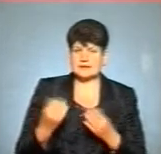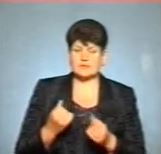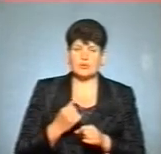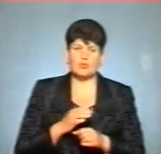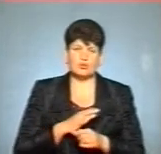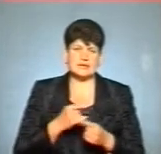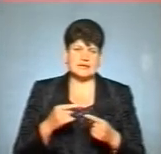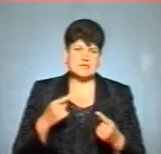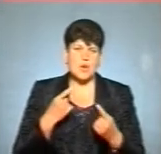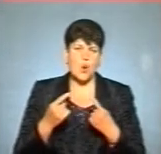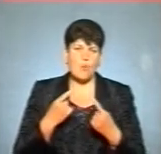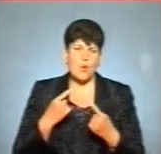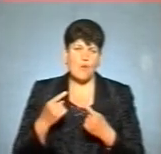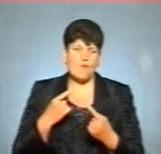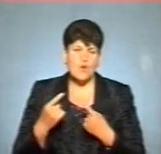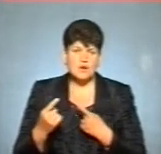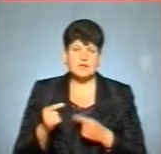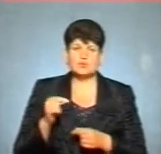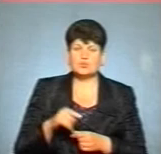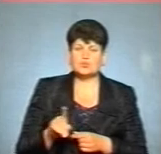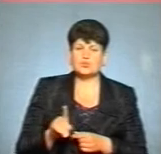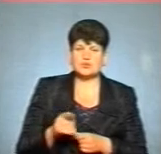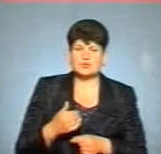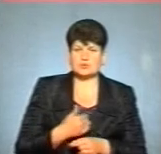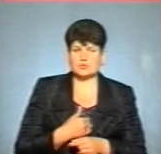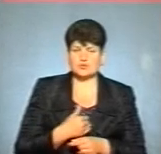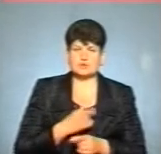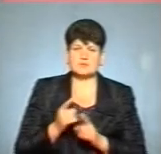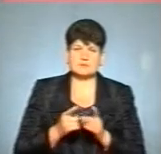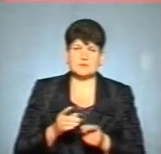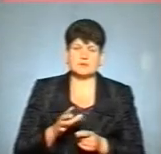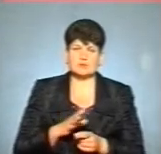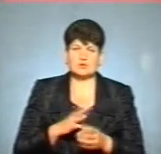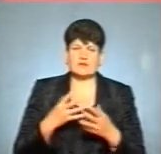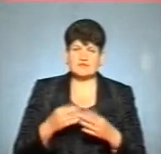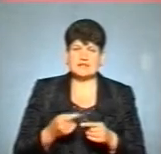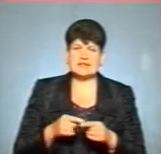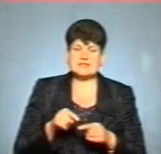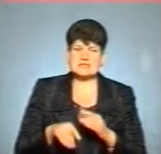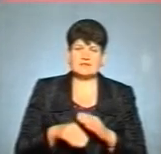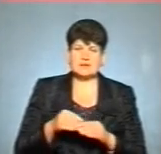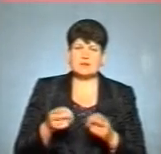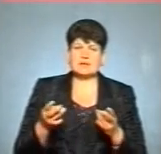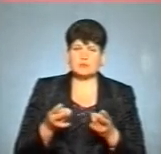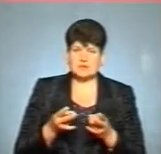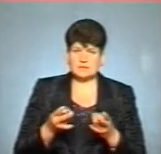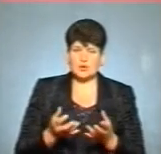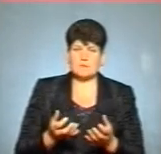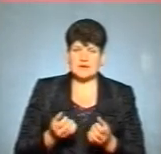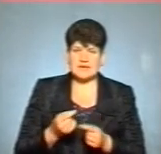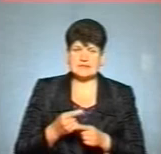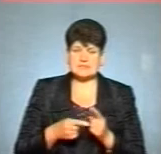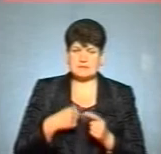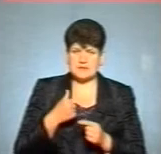обговорення, тому що, якщо ми хочемо, аби якісь зміни запрацювали вже на цих виборах, їх потрібно прийняти за